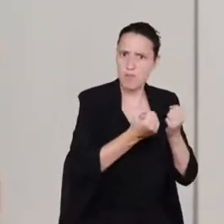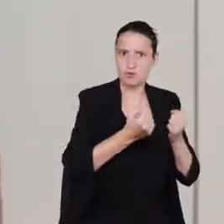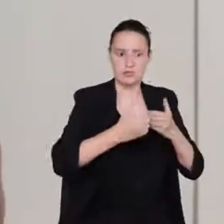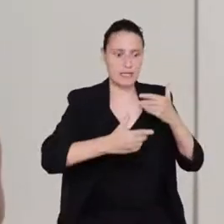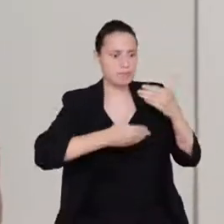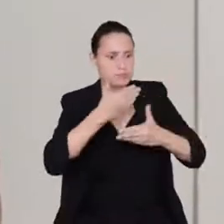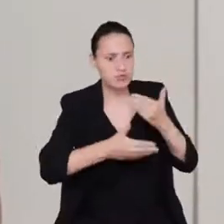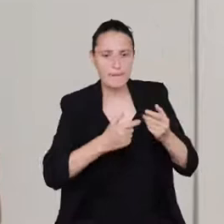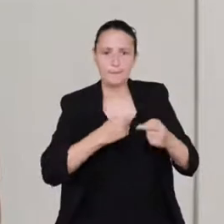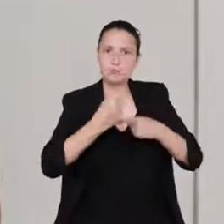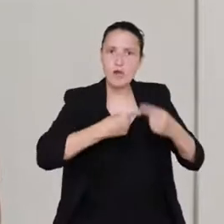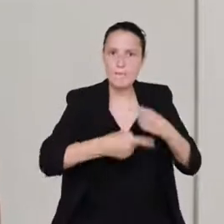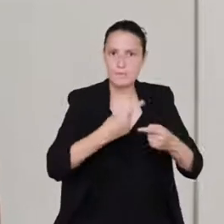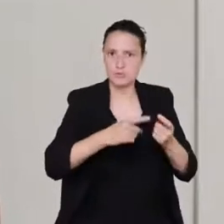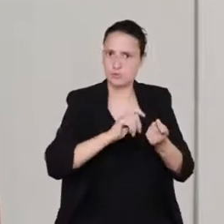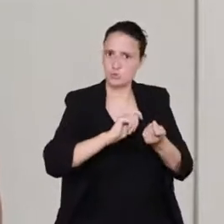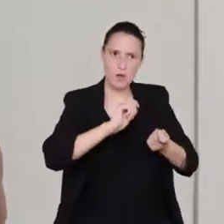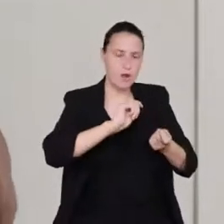przemysłu,